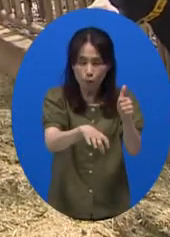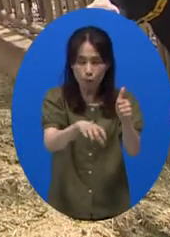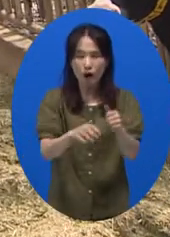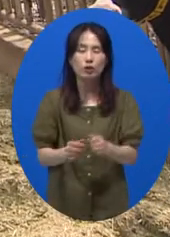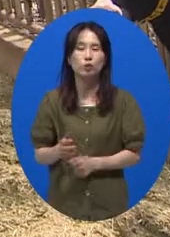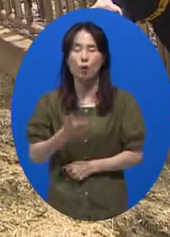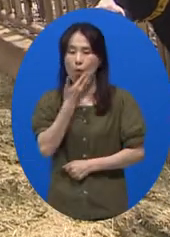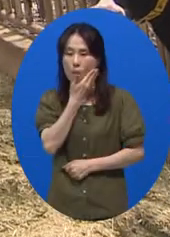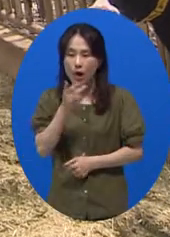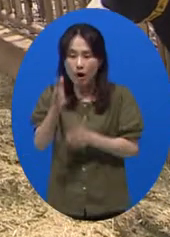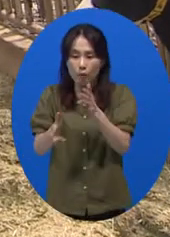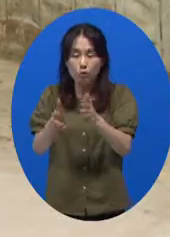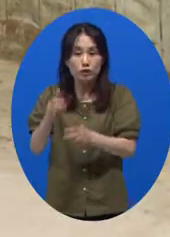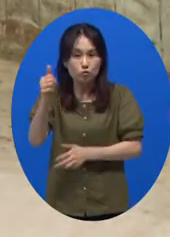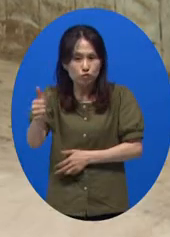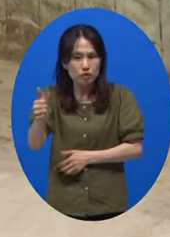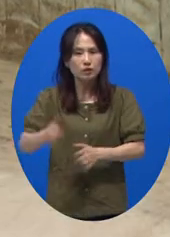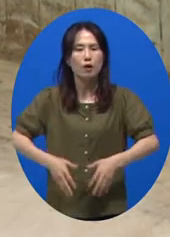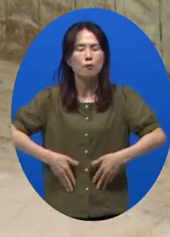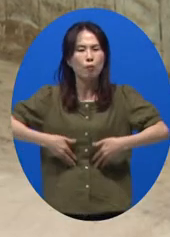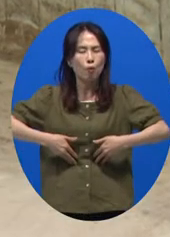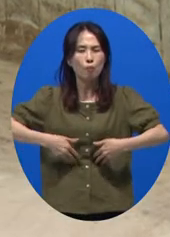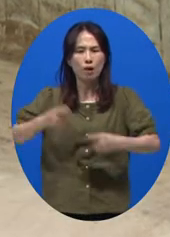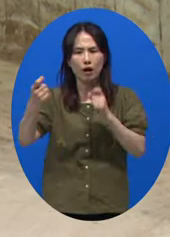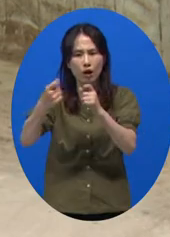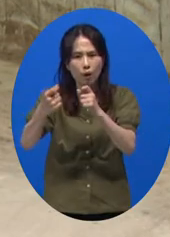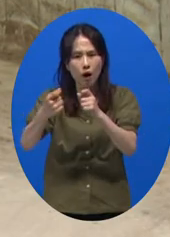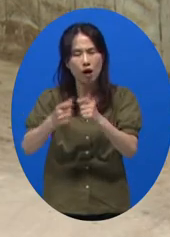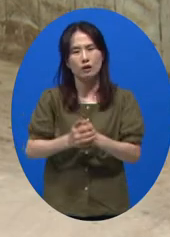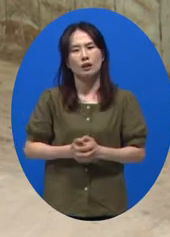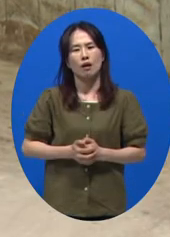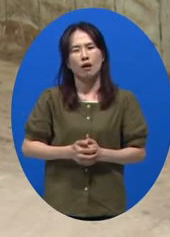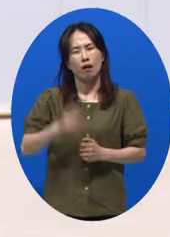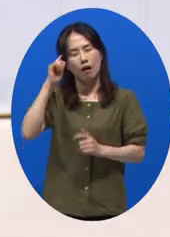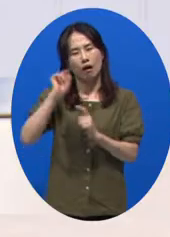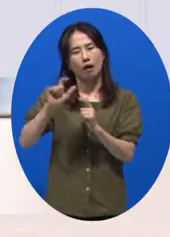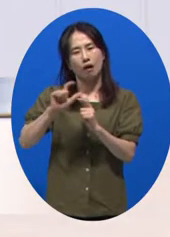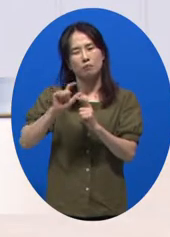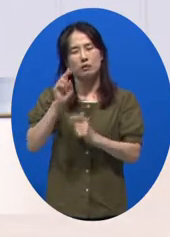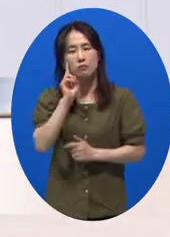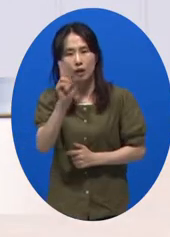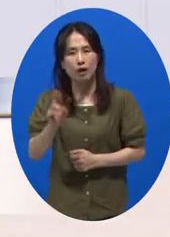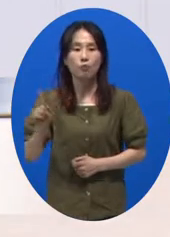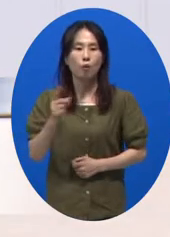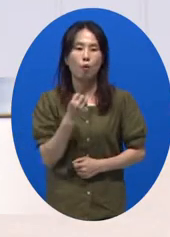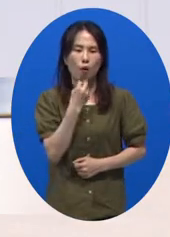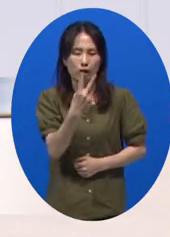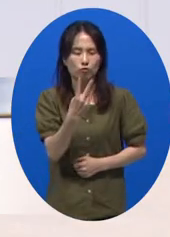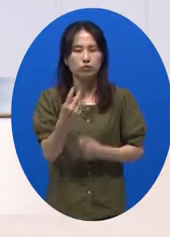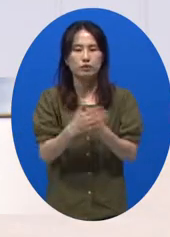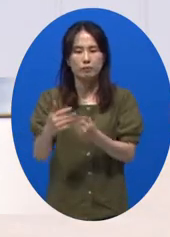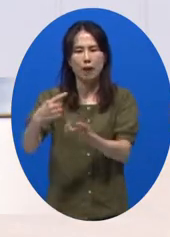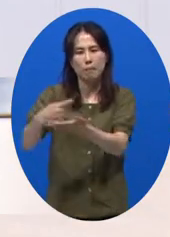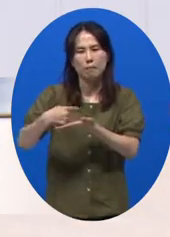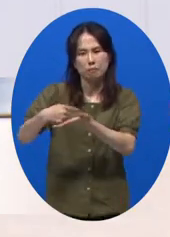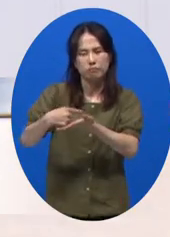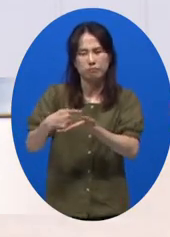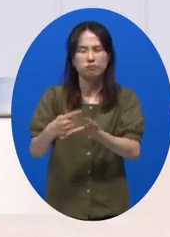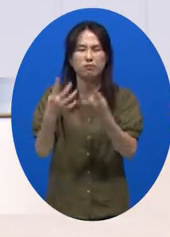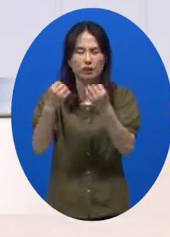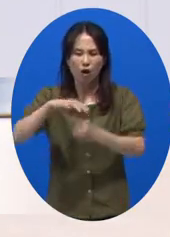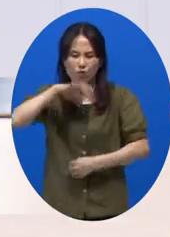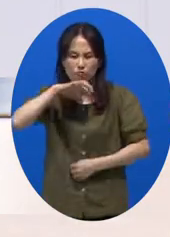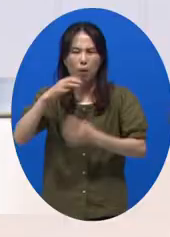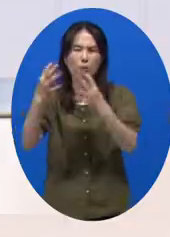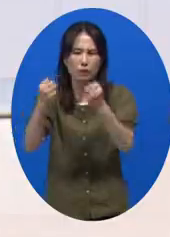축산농가와 축분 비료 공장 주인들은 봄철부터 고민이 많아집니다. 악취 문제 때문에 민원이 많이 발생해서 이런 것들이